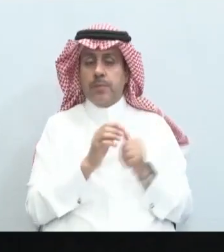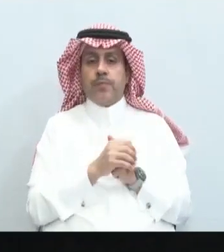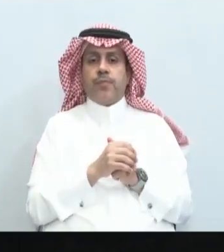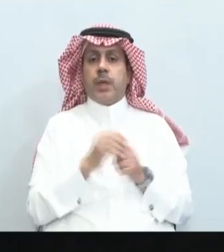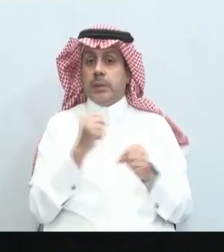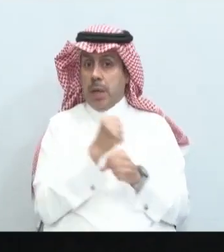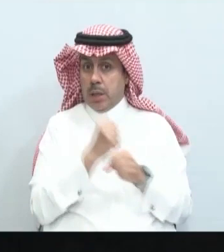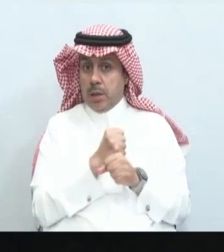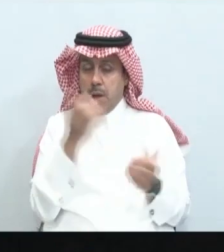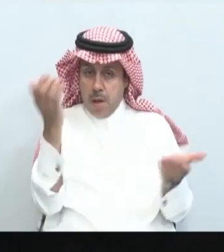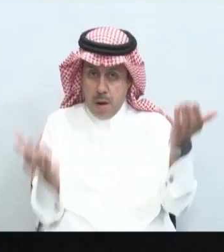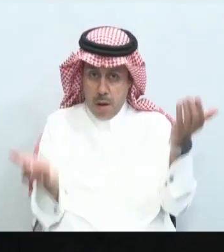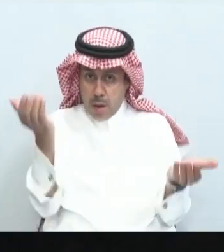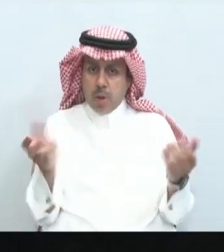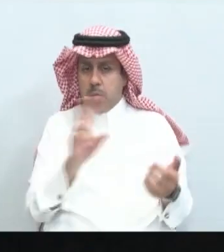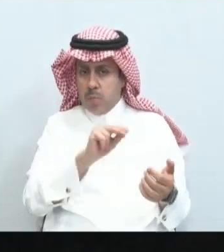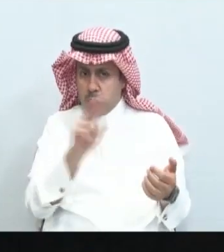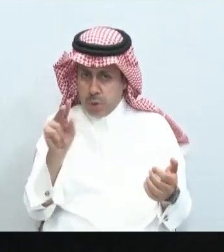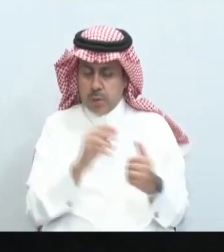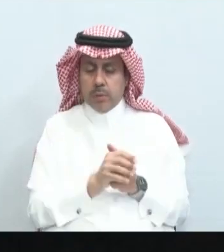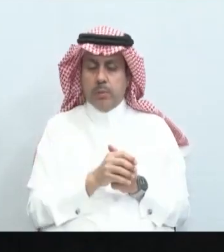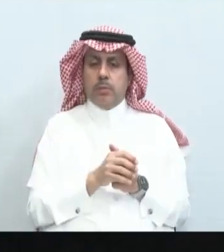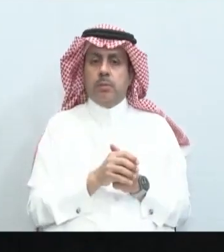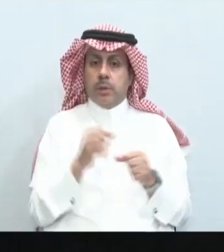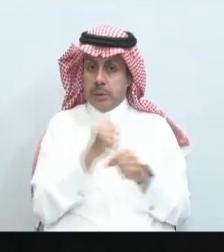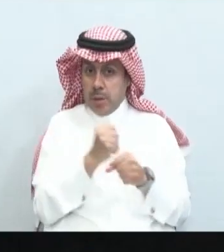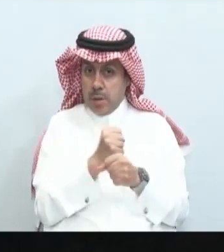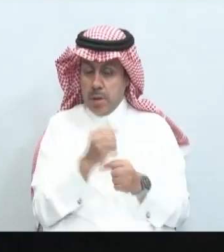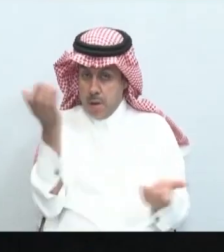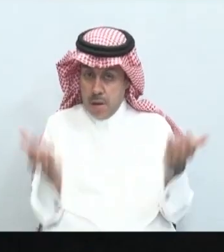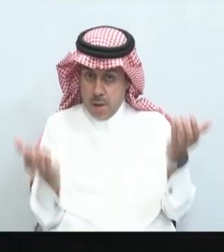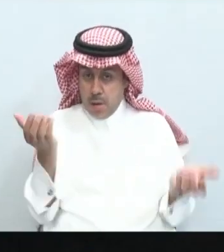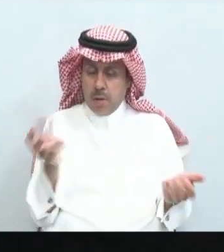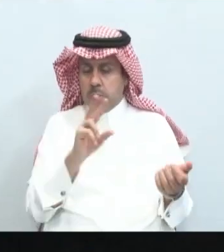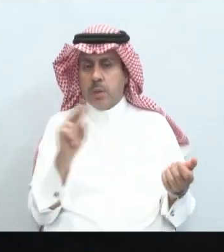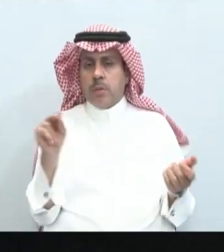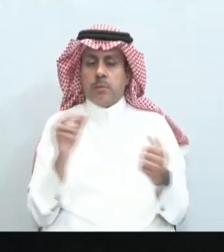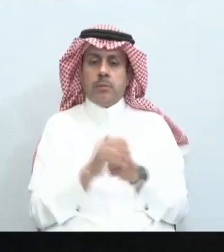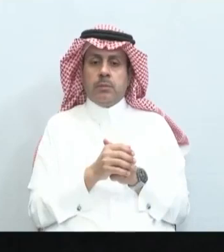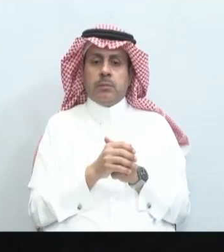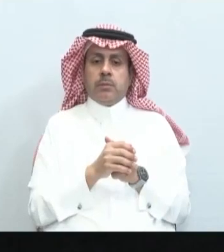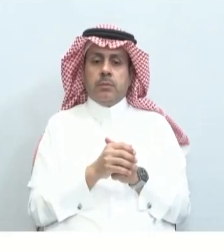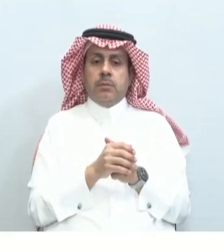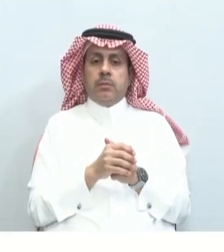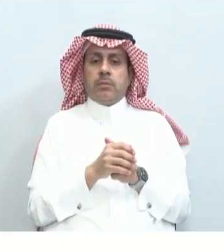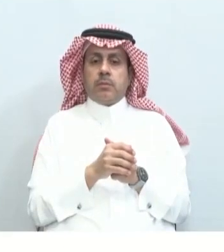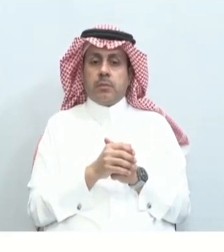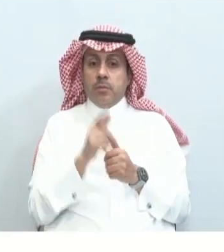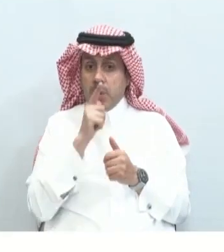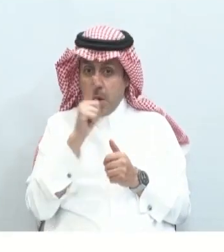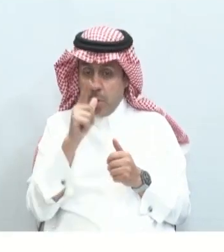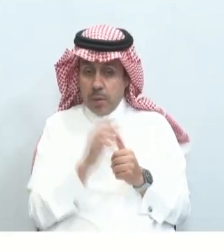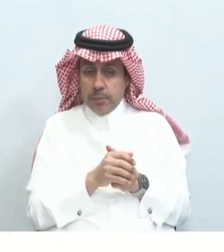تحقيق العدل والمساواه هو تحقيق العدل والمساواه لذلك نقول ان